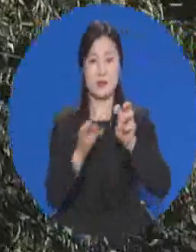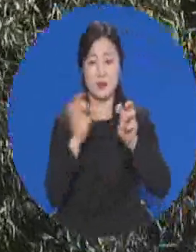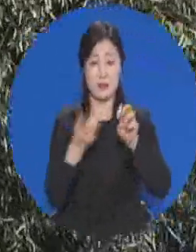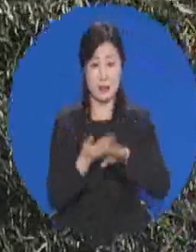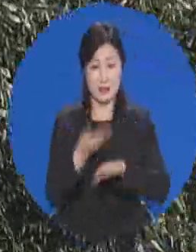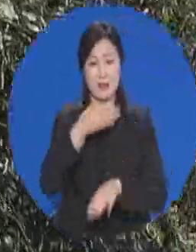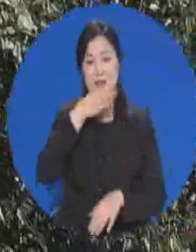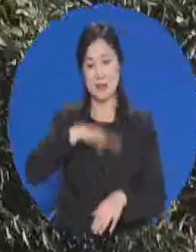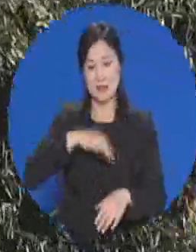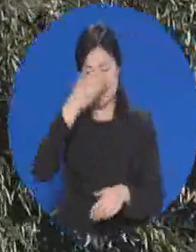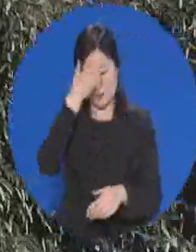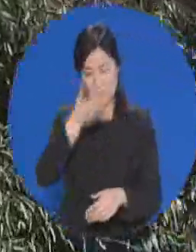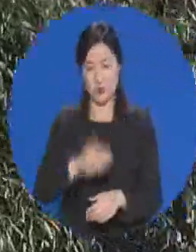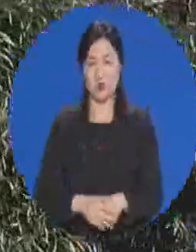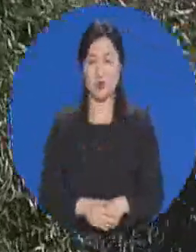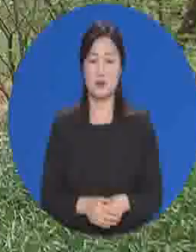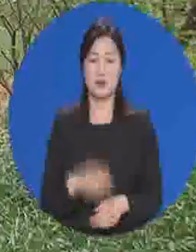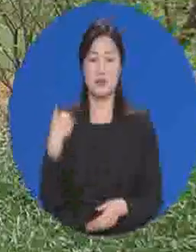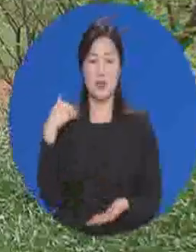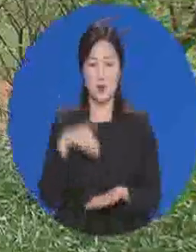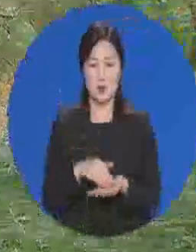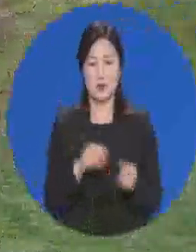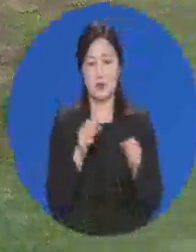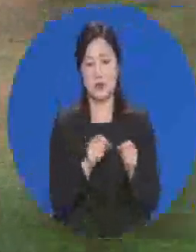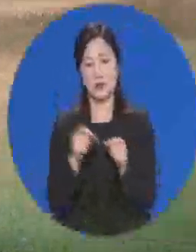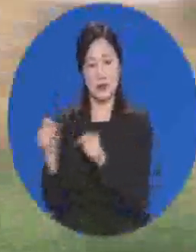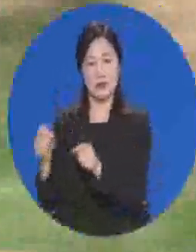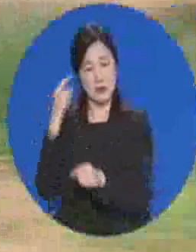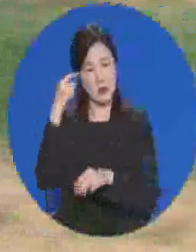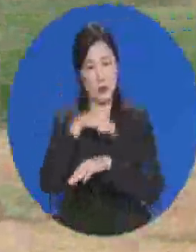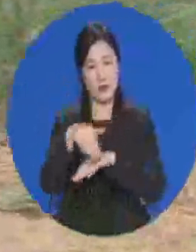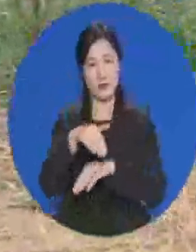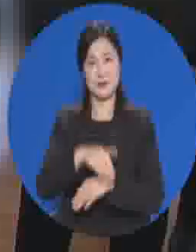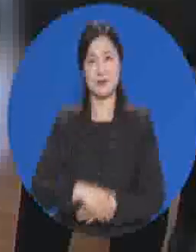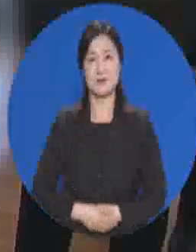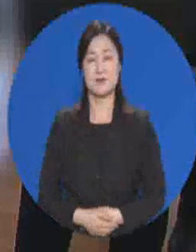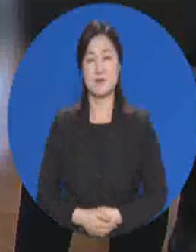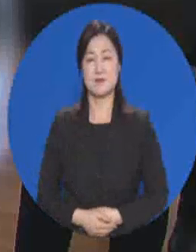이자 감면과 상환 연기에 나설 계획입니다.